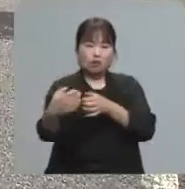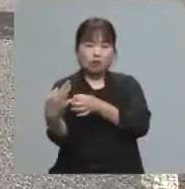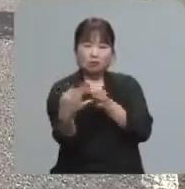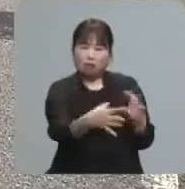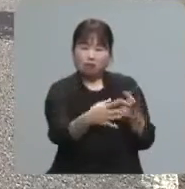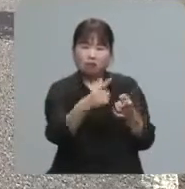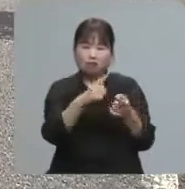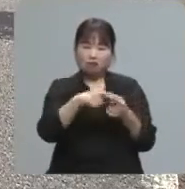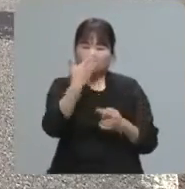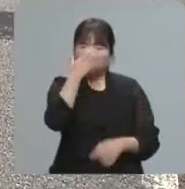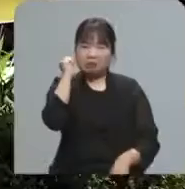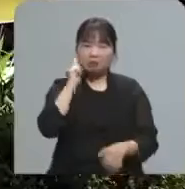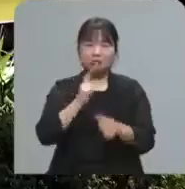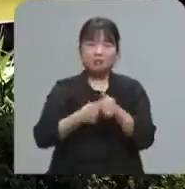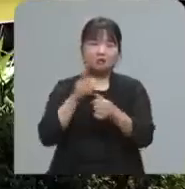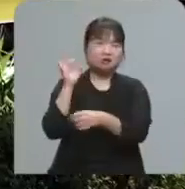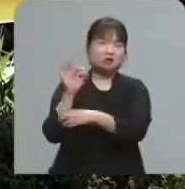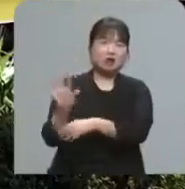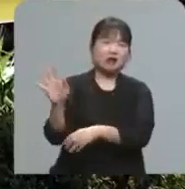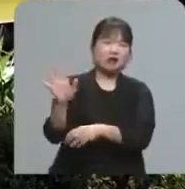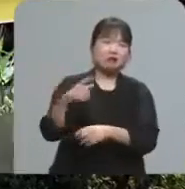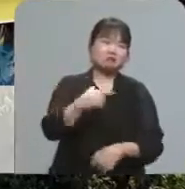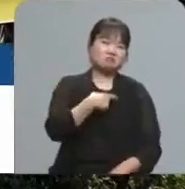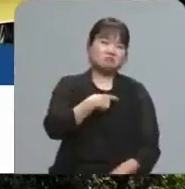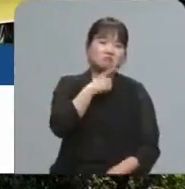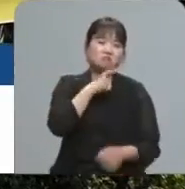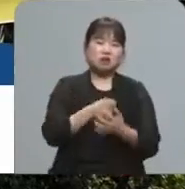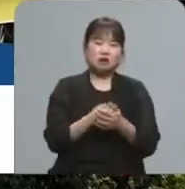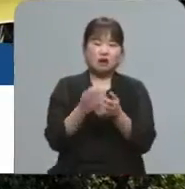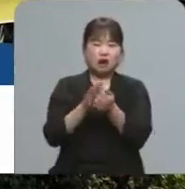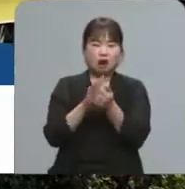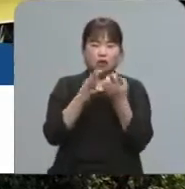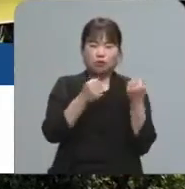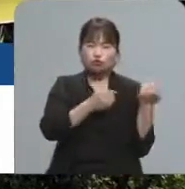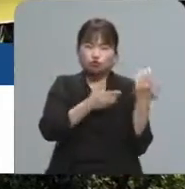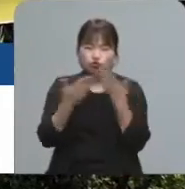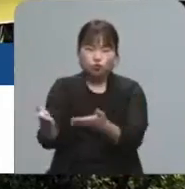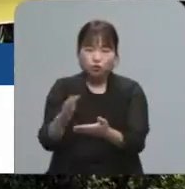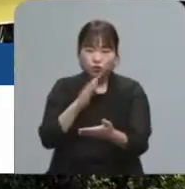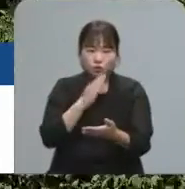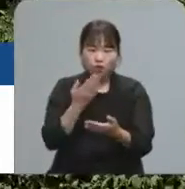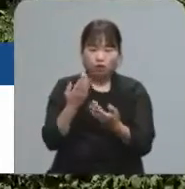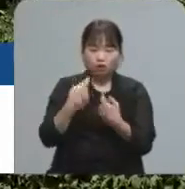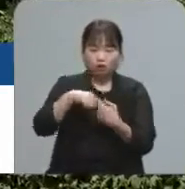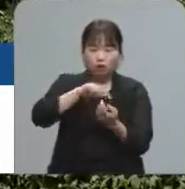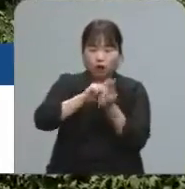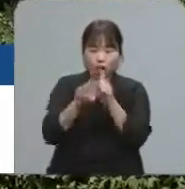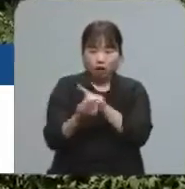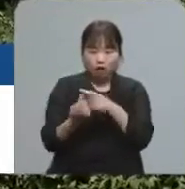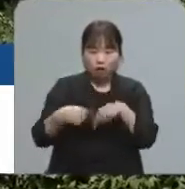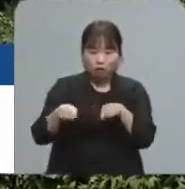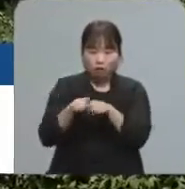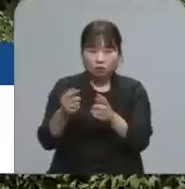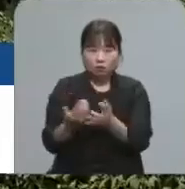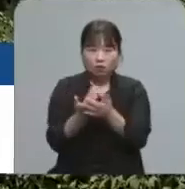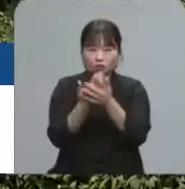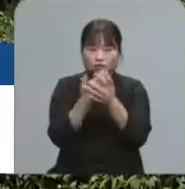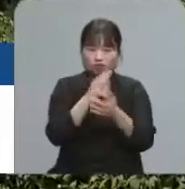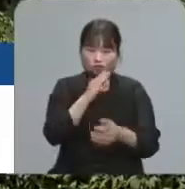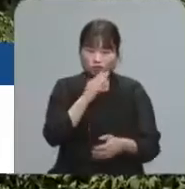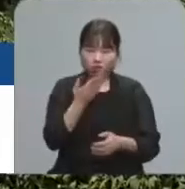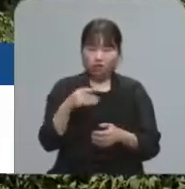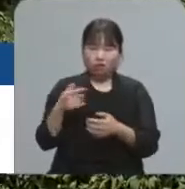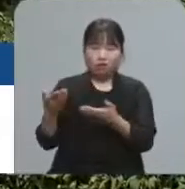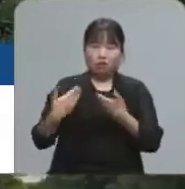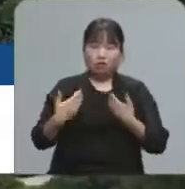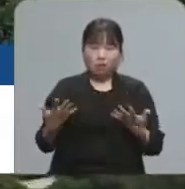운동에 나섰습니다. 많은 혜택을 받고 그런 부분이 있었는데 같이 상생을 해야 될 전혀 뭐 안